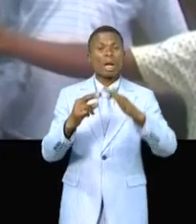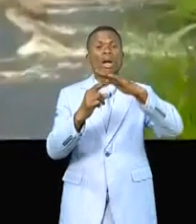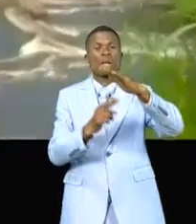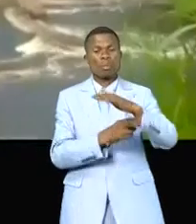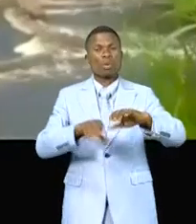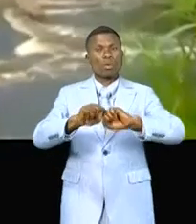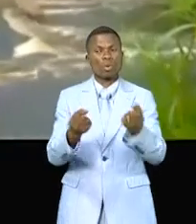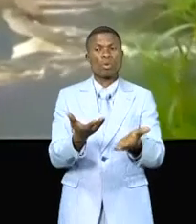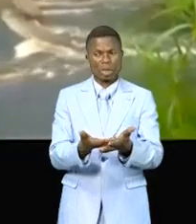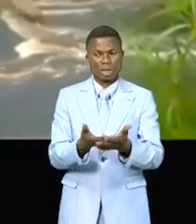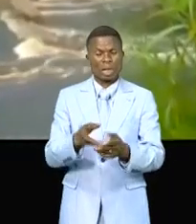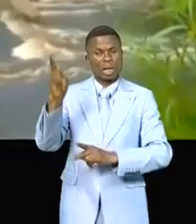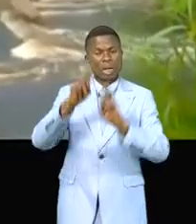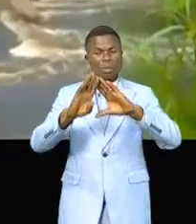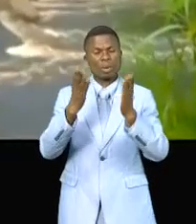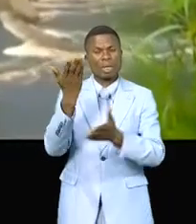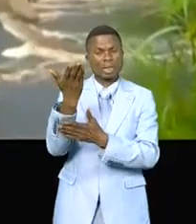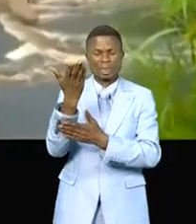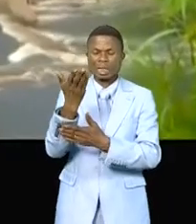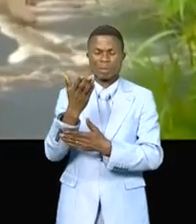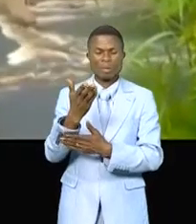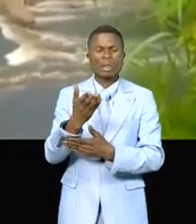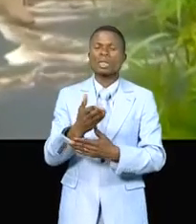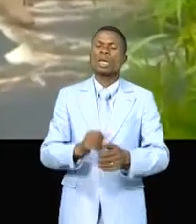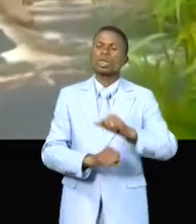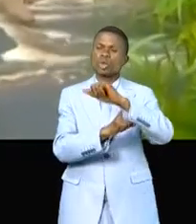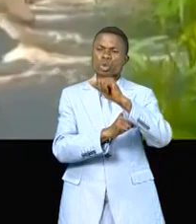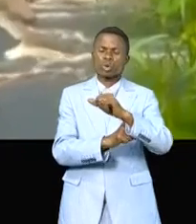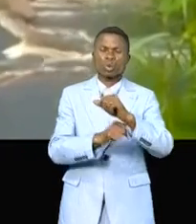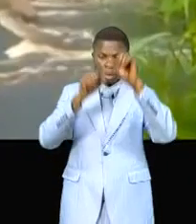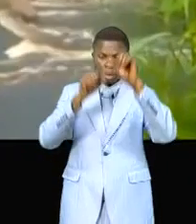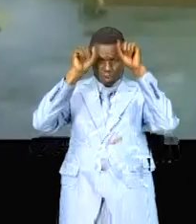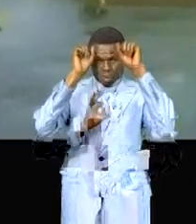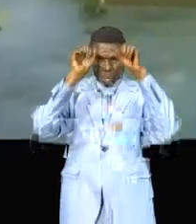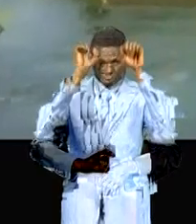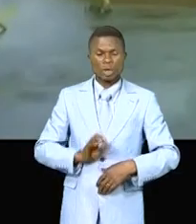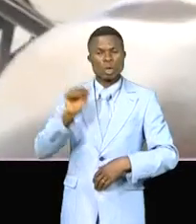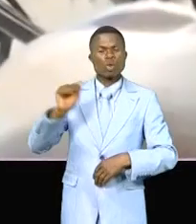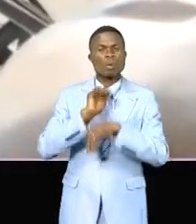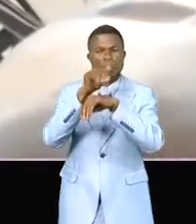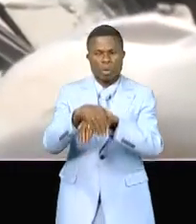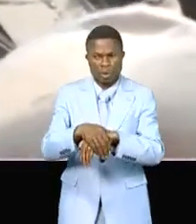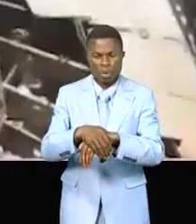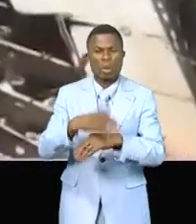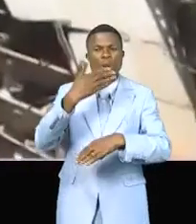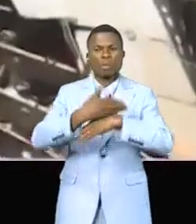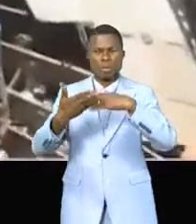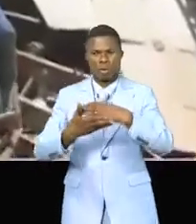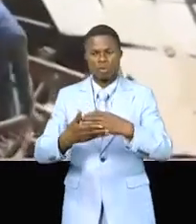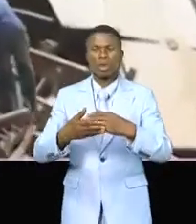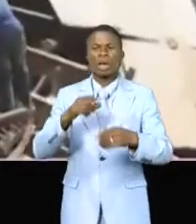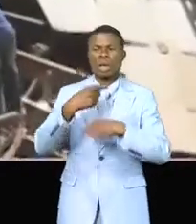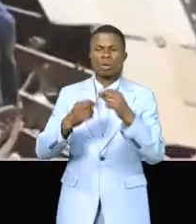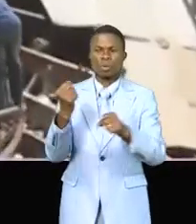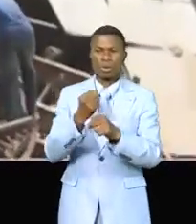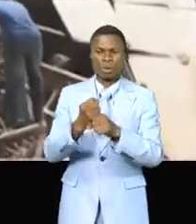trouve. Ses habitants lancent un cri de détresse à l'endroit du chef de l'État pour son implication pour la reprise du trafic. Un